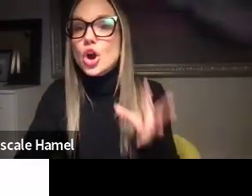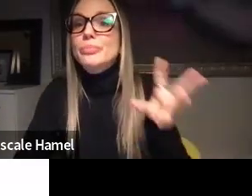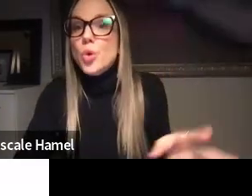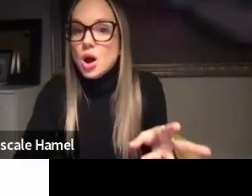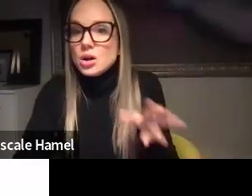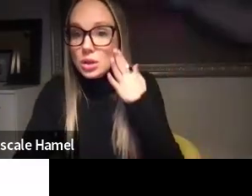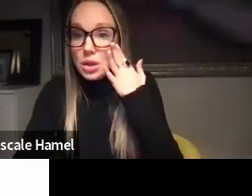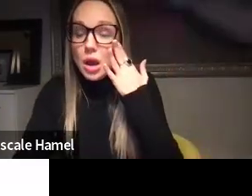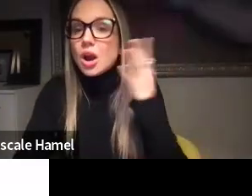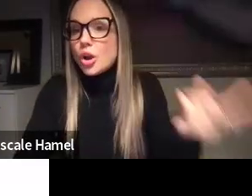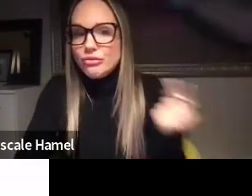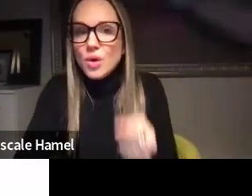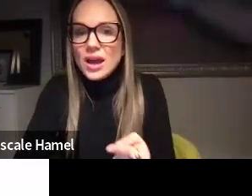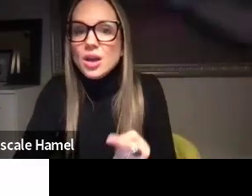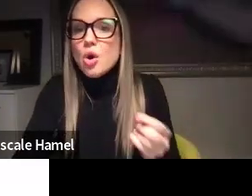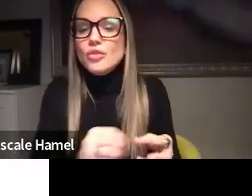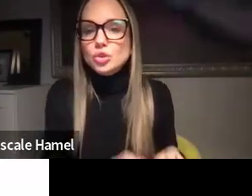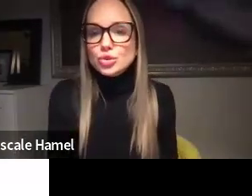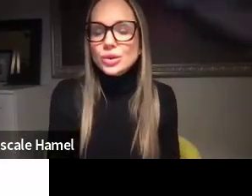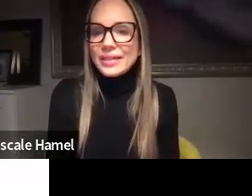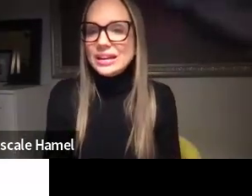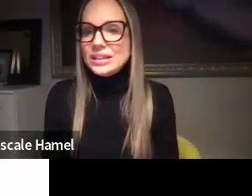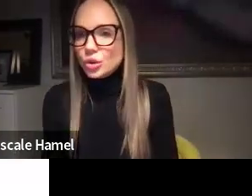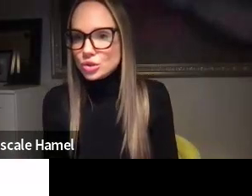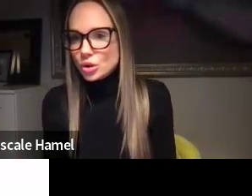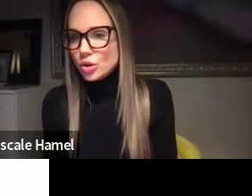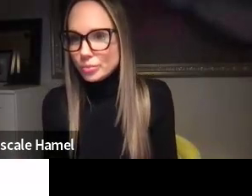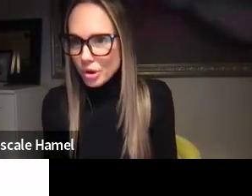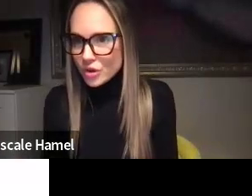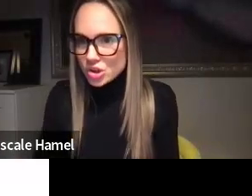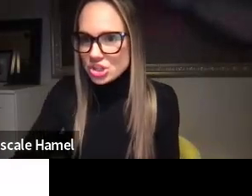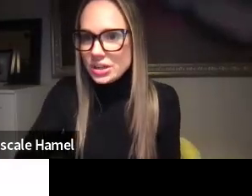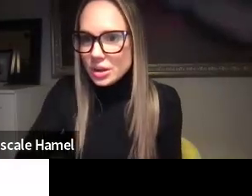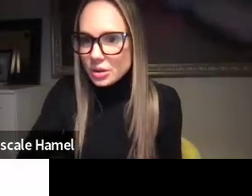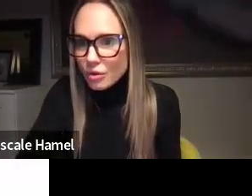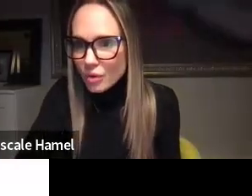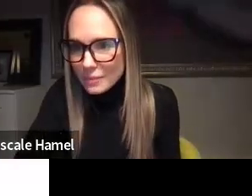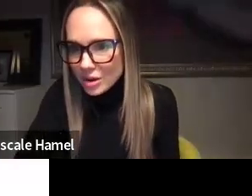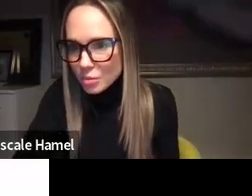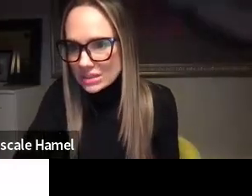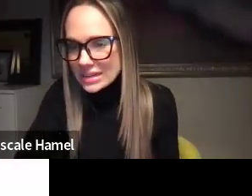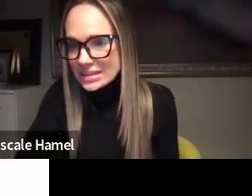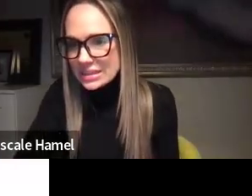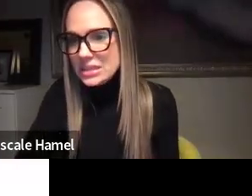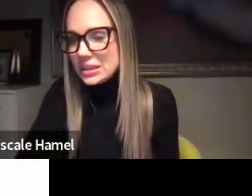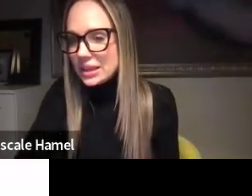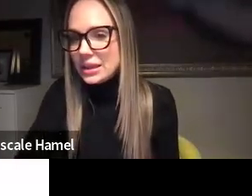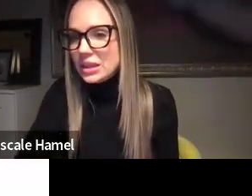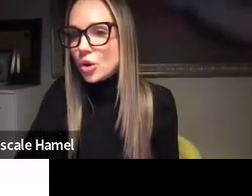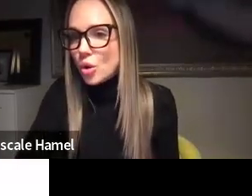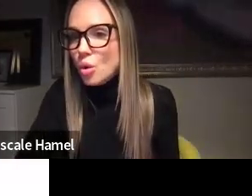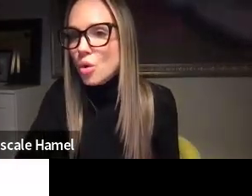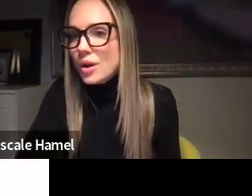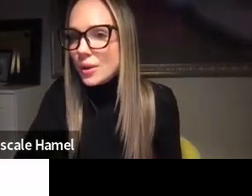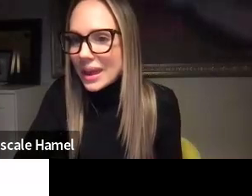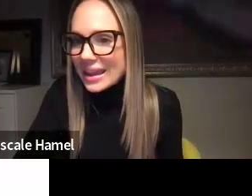Ensuite, une robe noire. Encore une fois, on va toujours garder les trucs selon notre morphologie. Là, on voit la belle demoiselle ici,